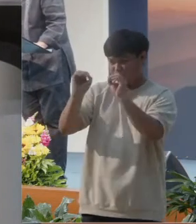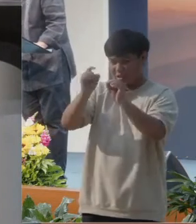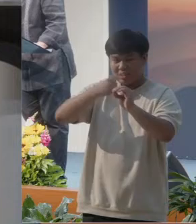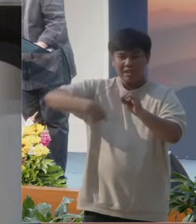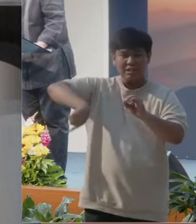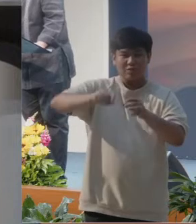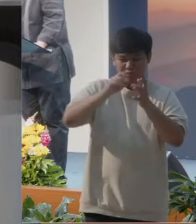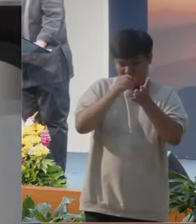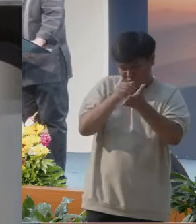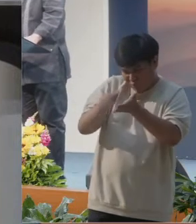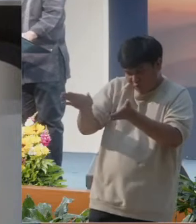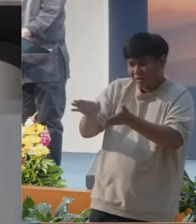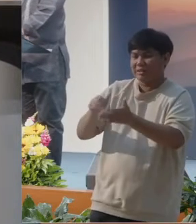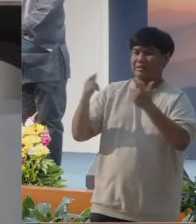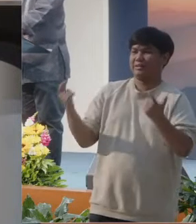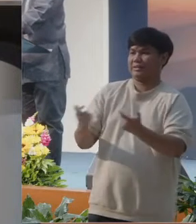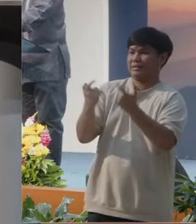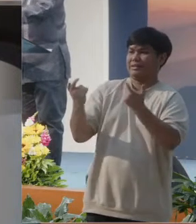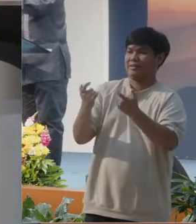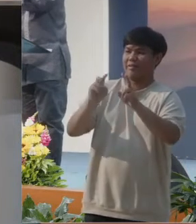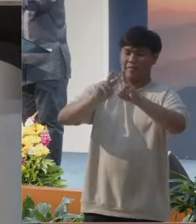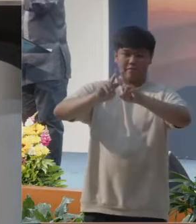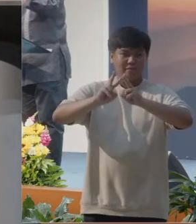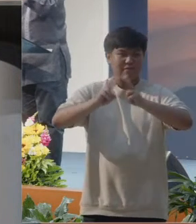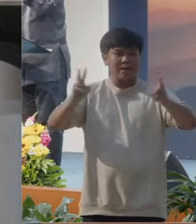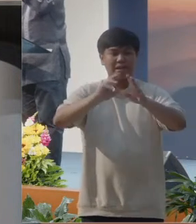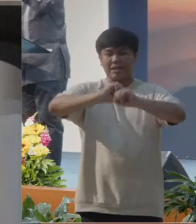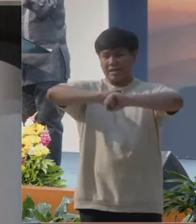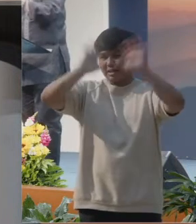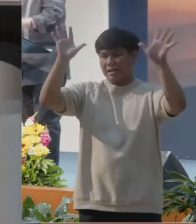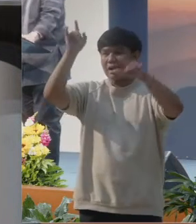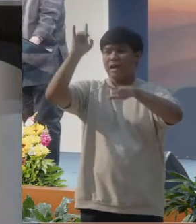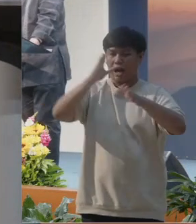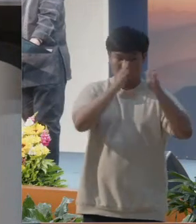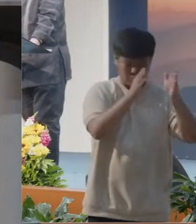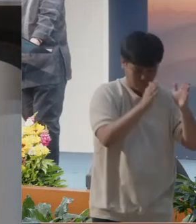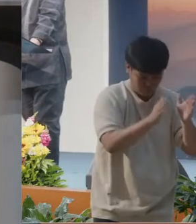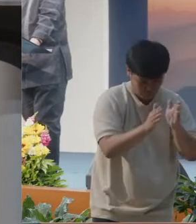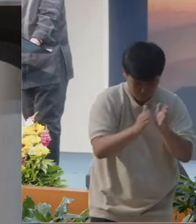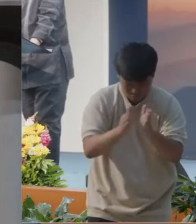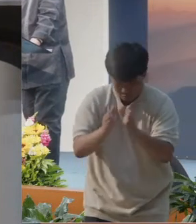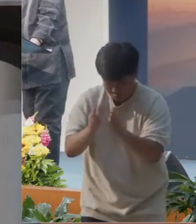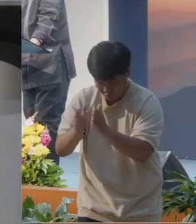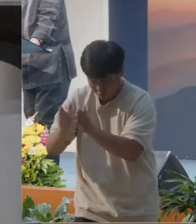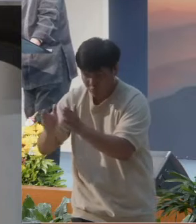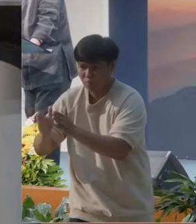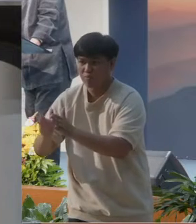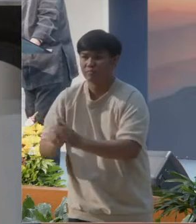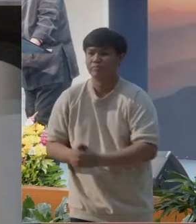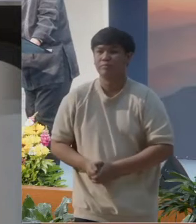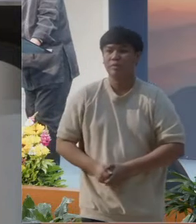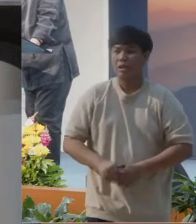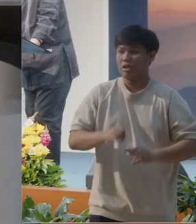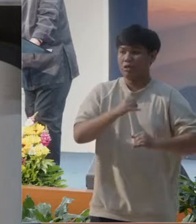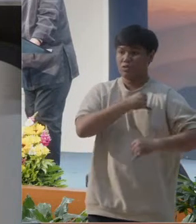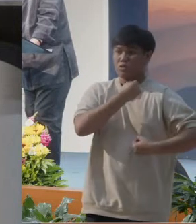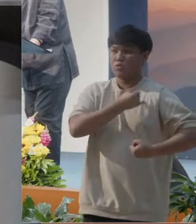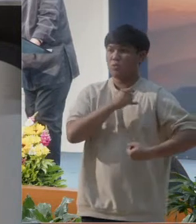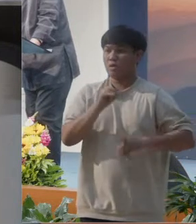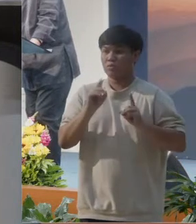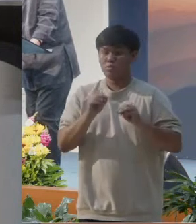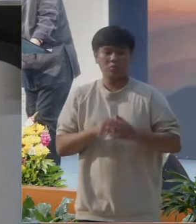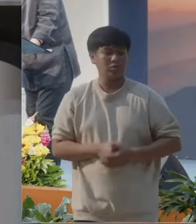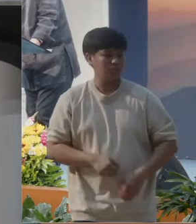tayo. Kaya napakalinaw. Linatag na ng Panginoon kung anong gagawin. Sabi, mag-isa-isang tao ka, hanapin mo